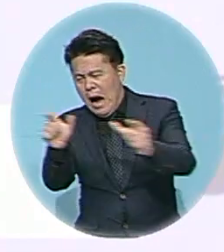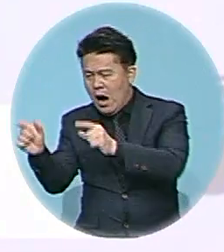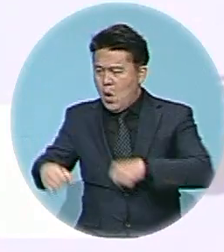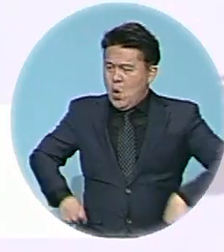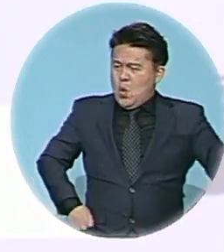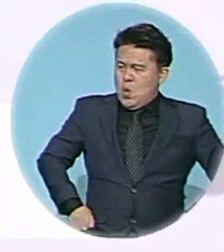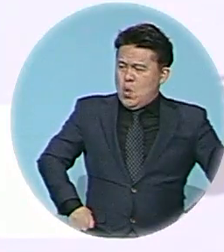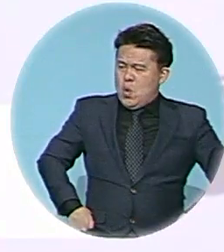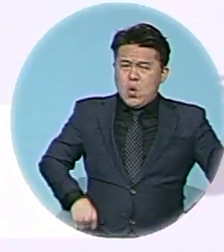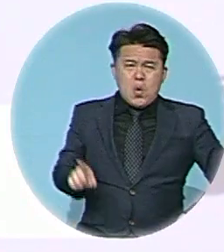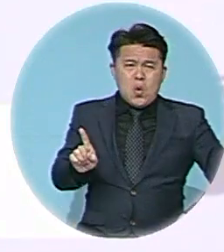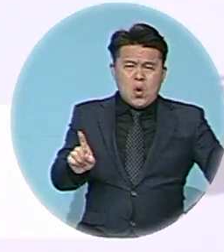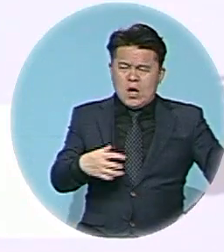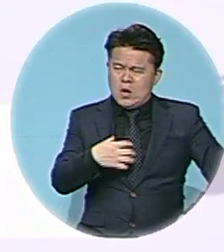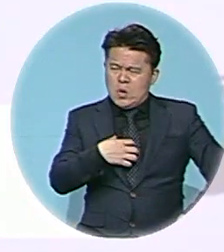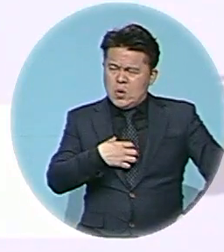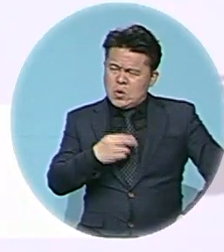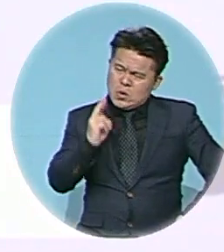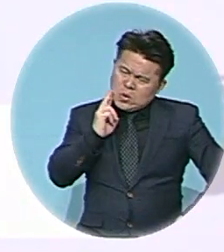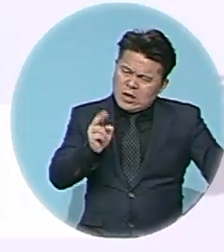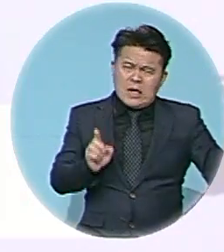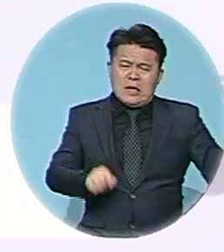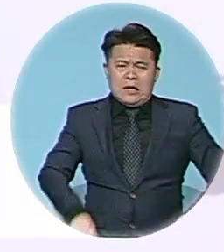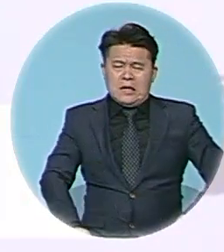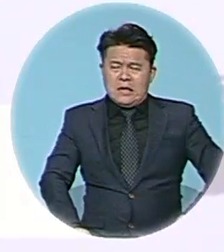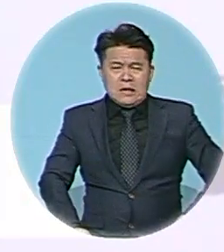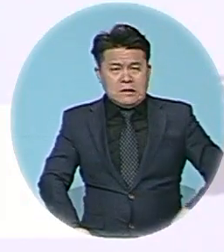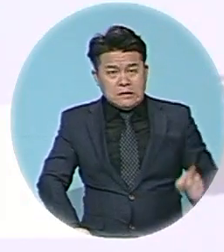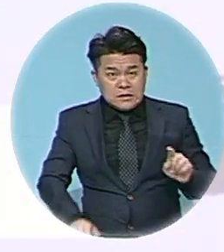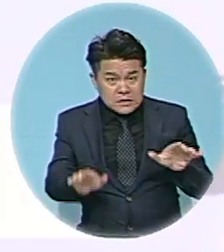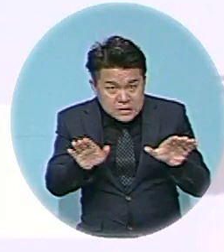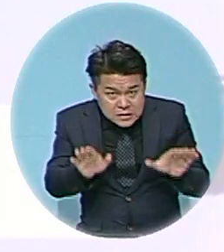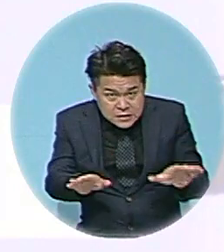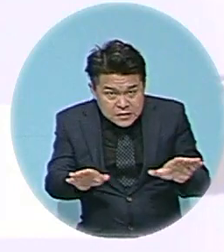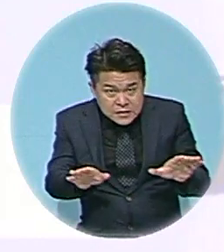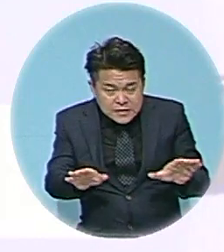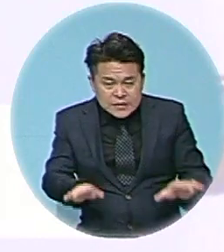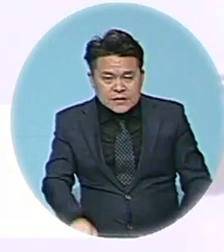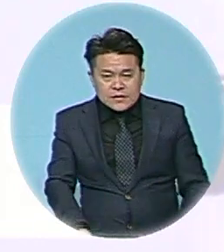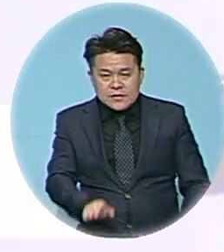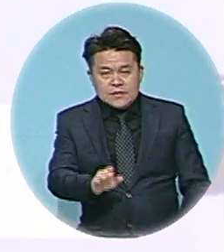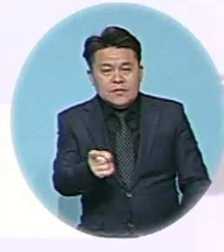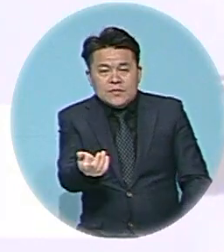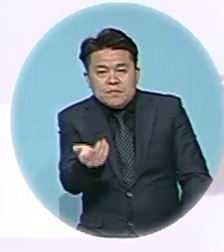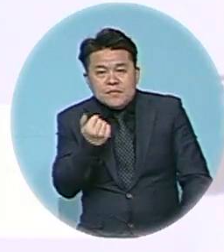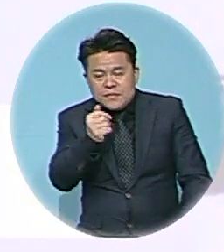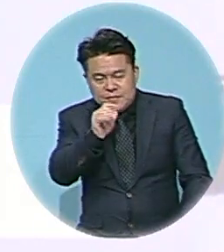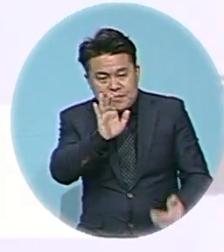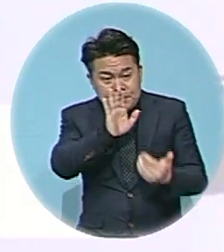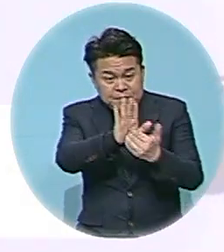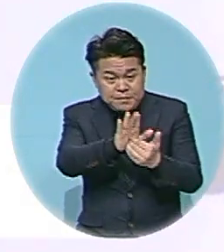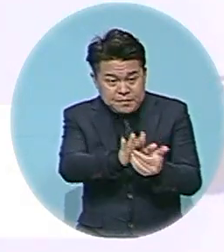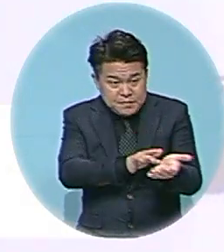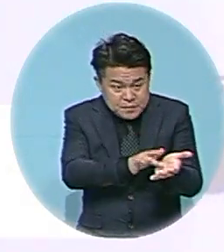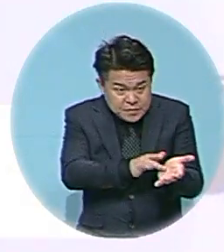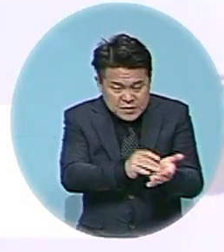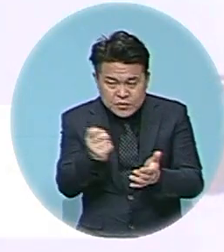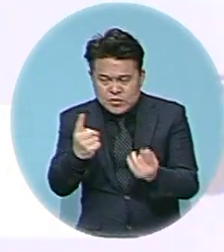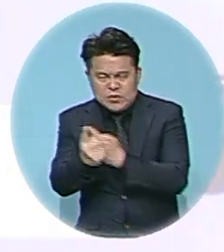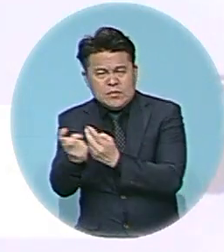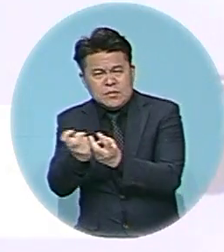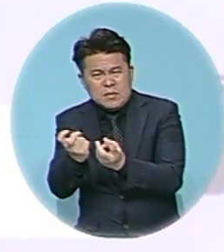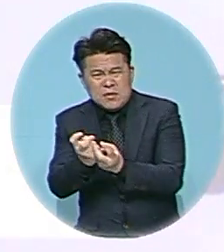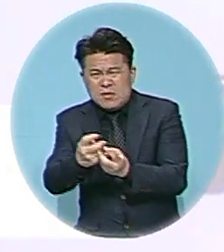점차 위험도가 증가하고 있는 것으로 평가되며 아직까지 백신이나 치료법이 개발도 시간이 필요한